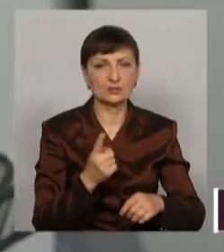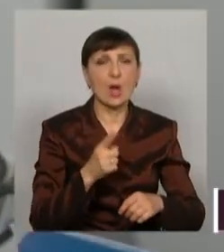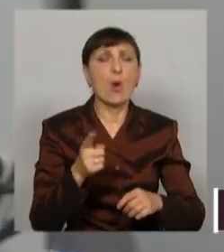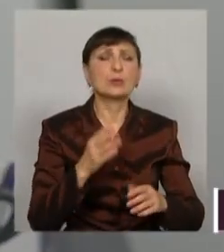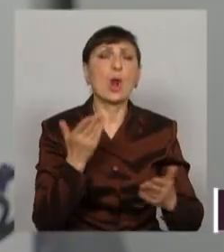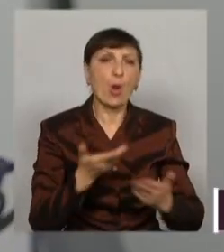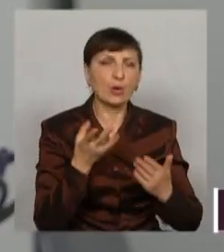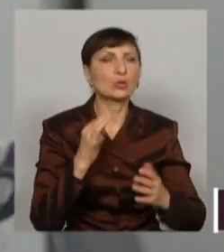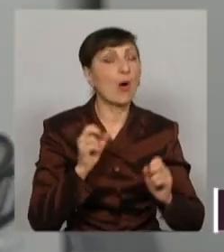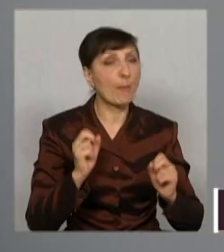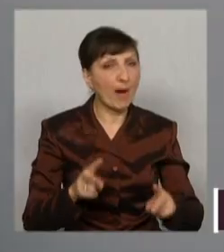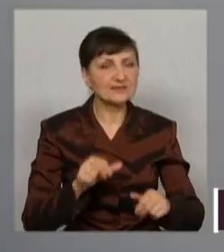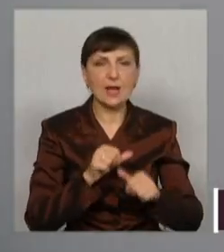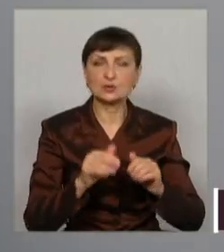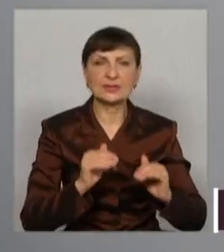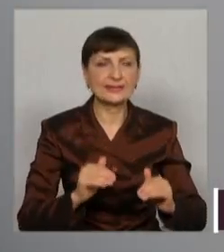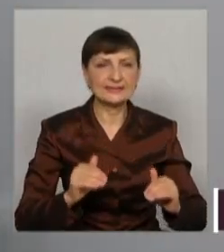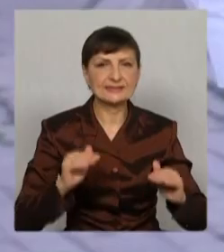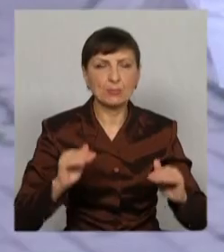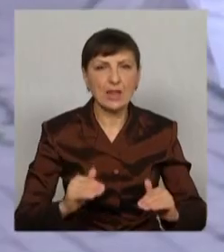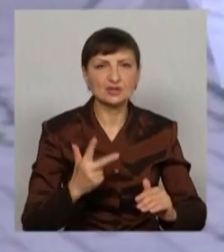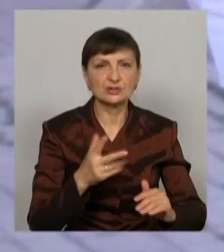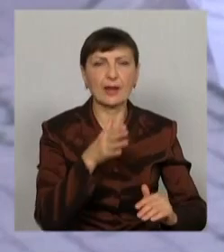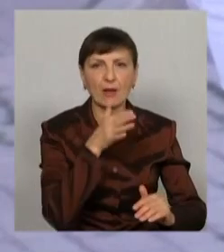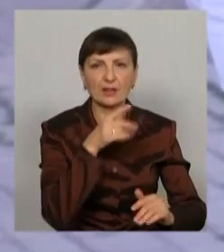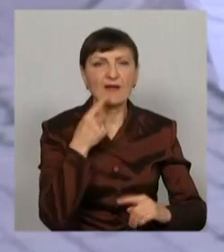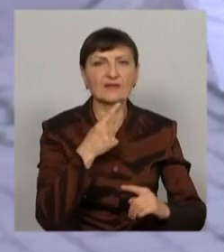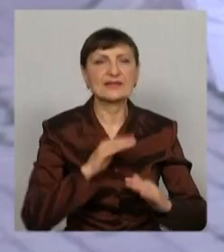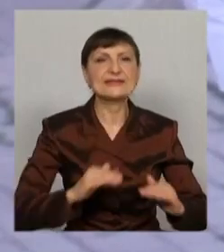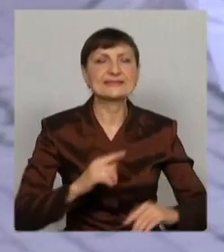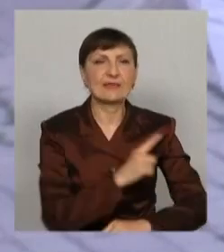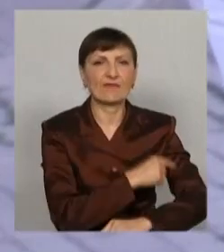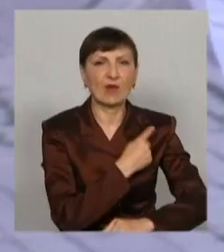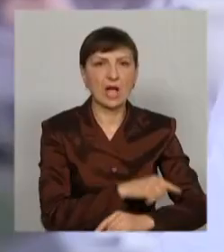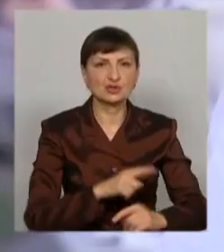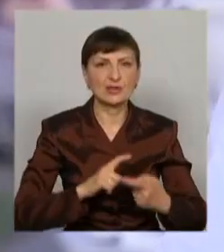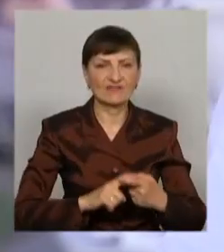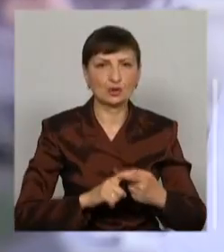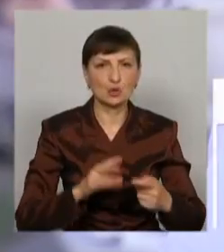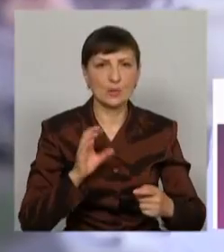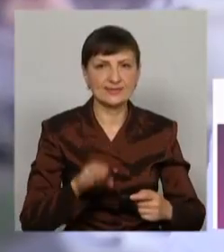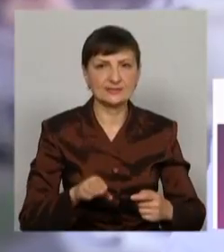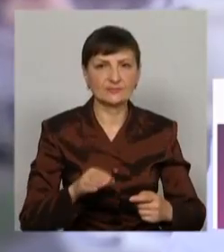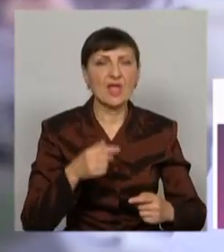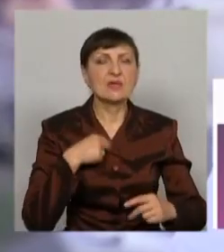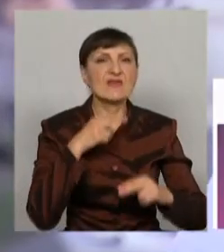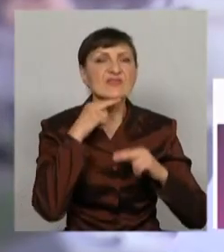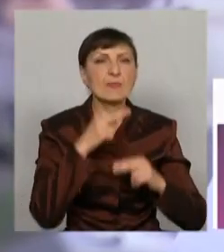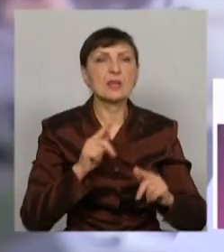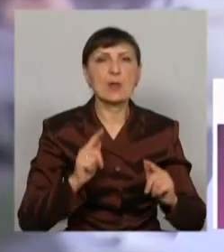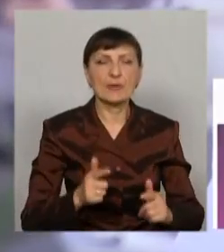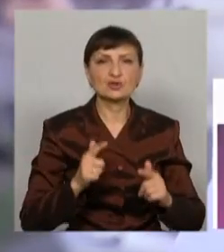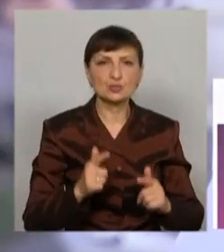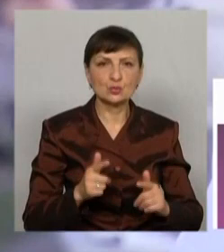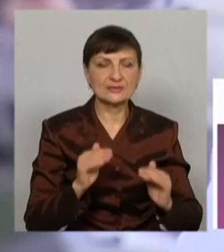но очень опасен, особенно для детей младше 3 лет, говорит детский инфекционист Динагуль Баешева. Почему я акцентирую именно